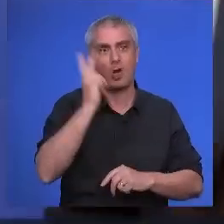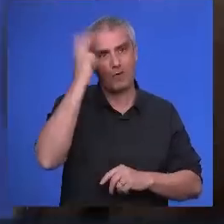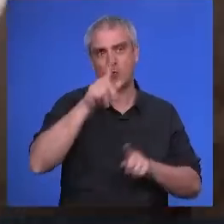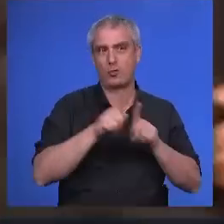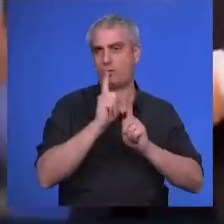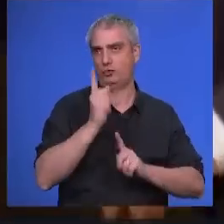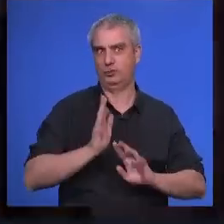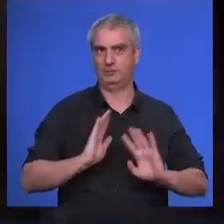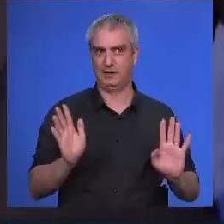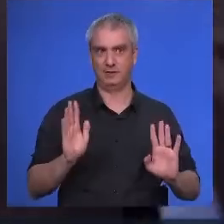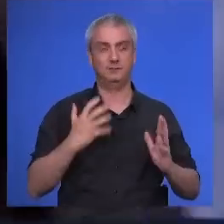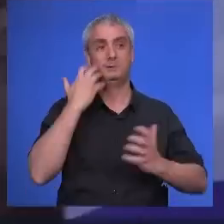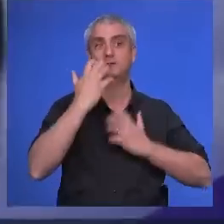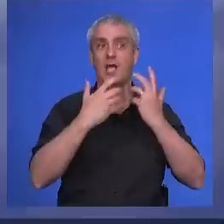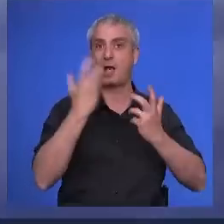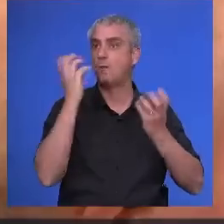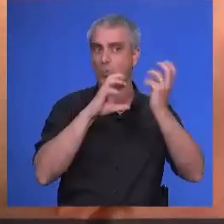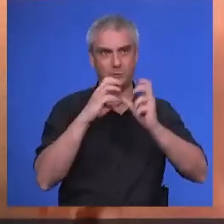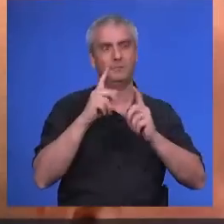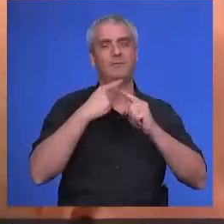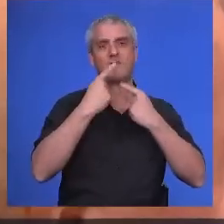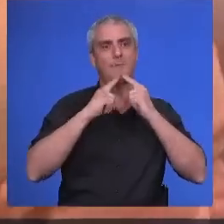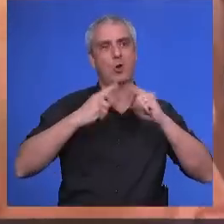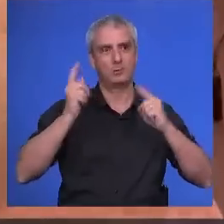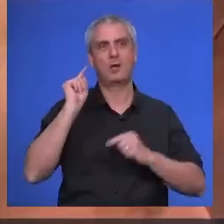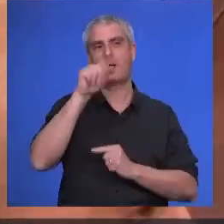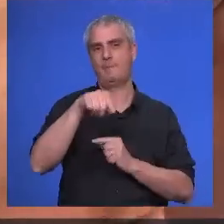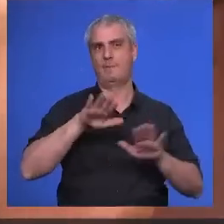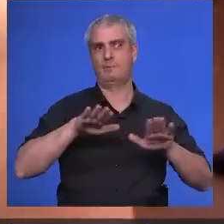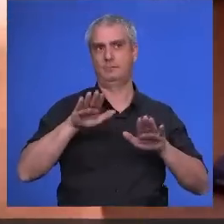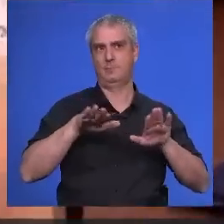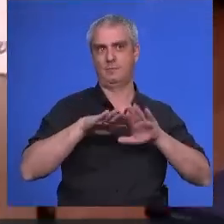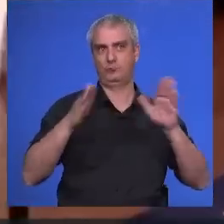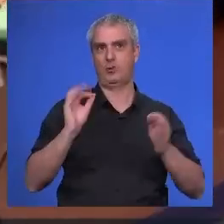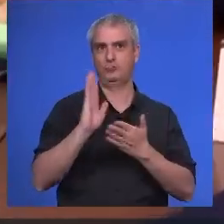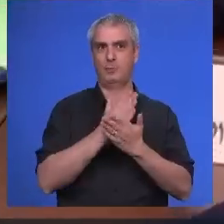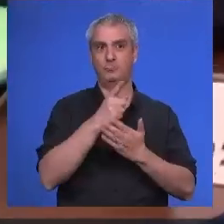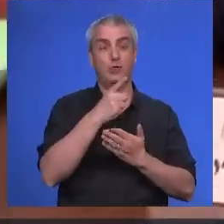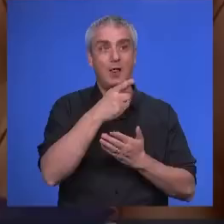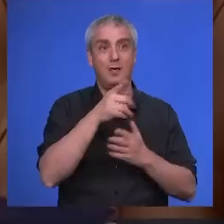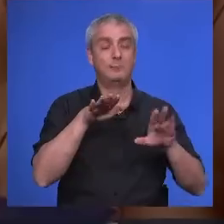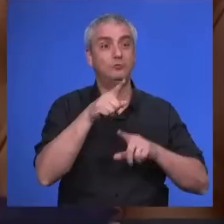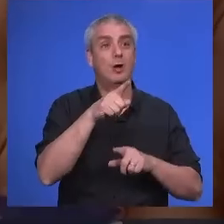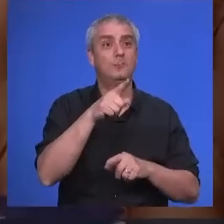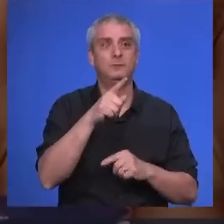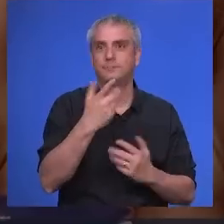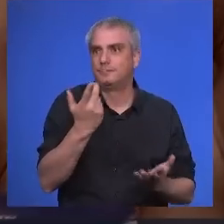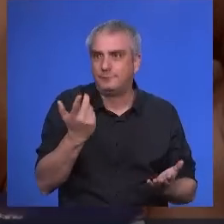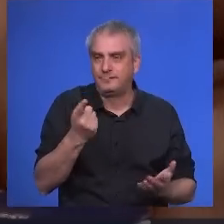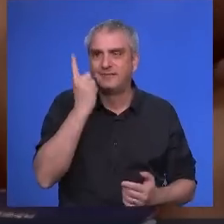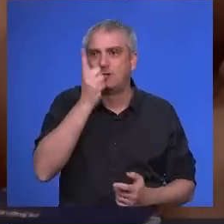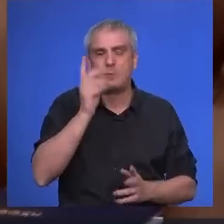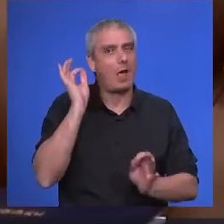הסערה סביב הפוסטים ושלל האמירות הגיע היום גם לשולחן הממשלה. האיום הזה הוא תוצאה ישירה של הסתה חסרת